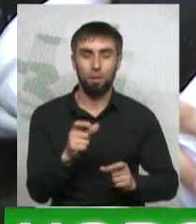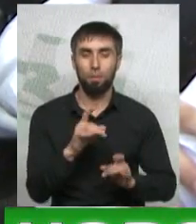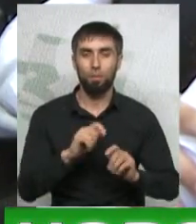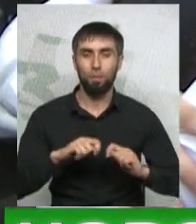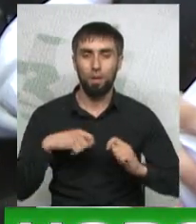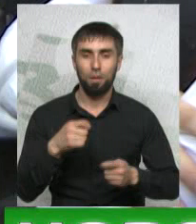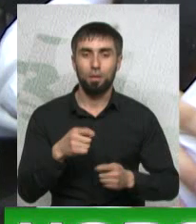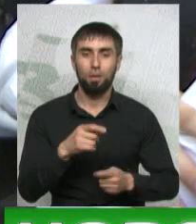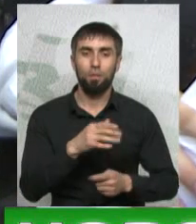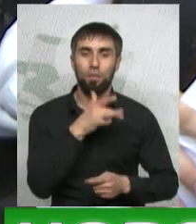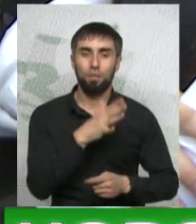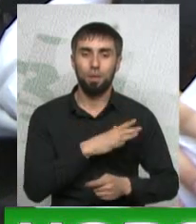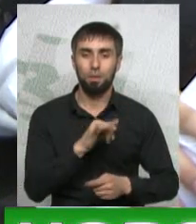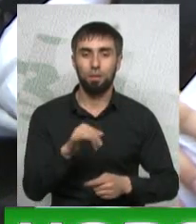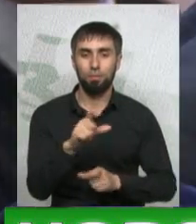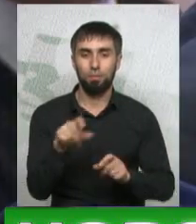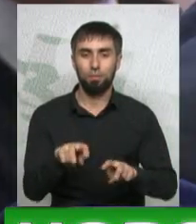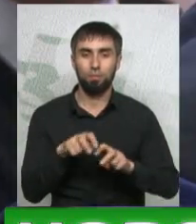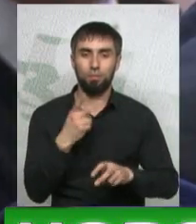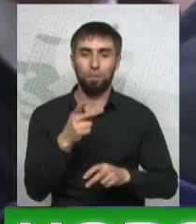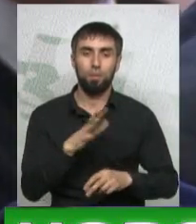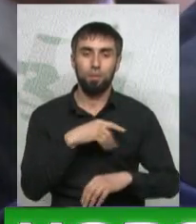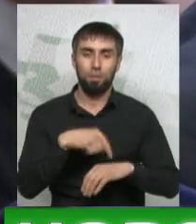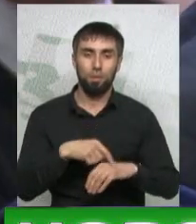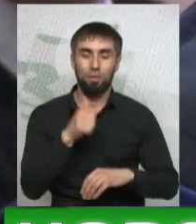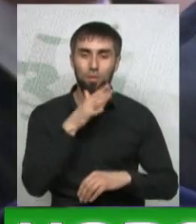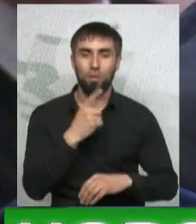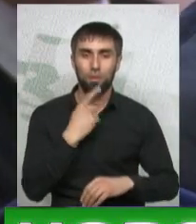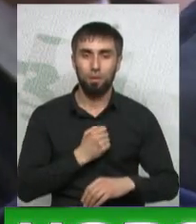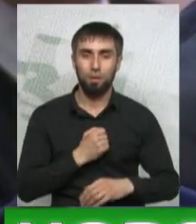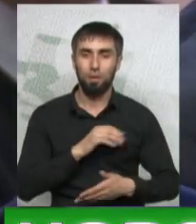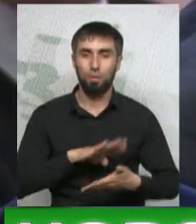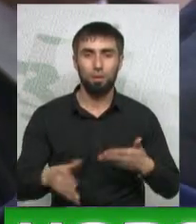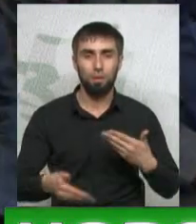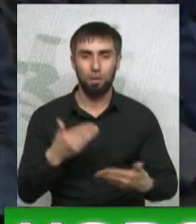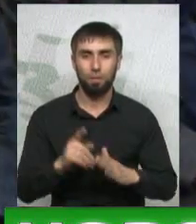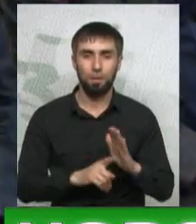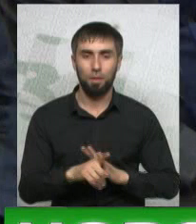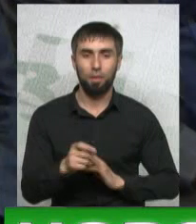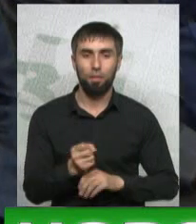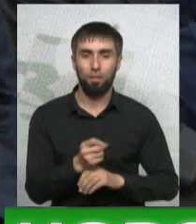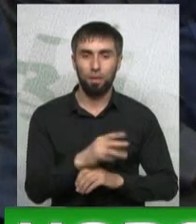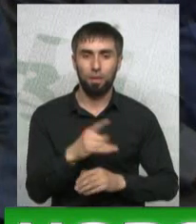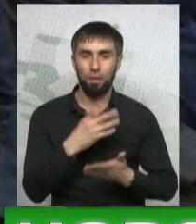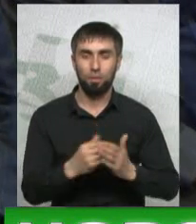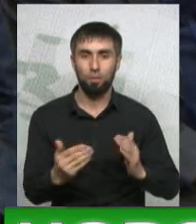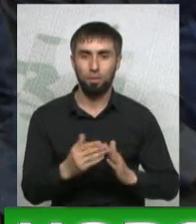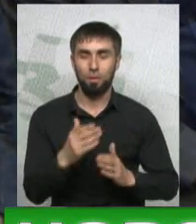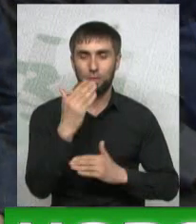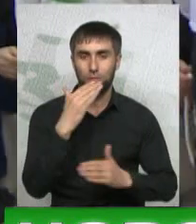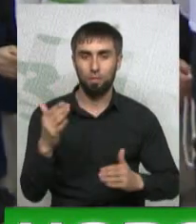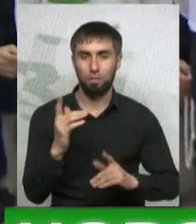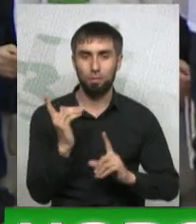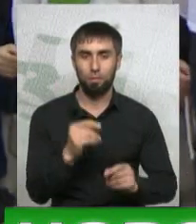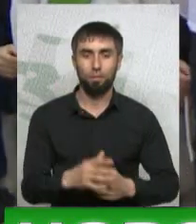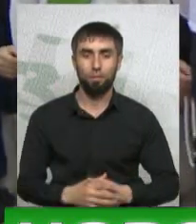зрители прочувствовать то состояние, в котором находились наши предки, когда солдаты безразборно начали выводить их из собственных домов в